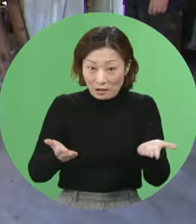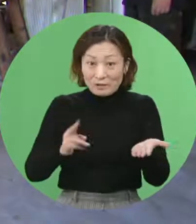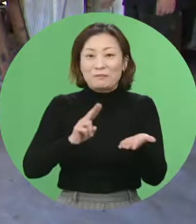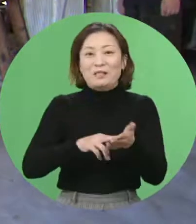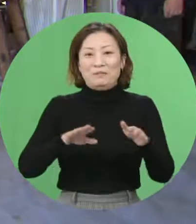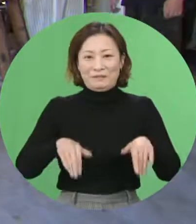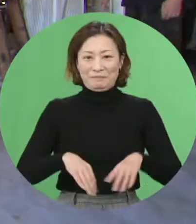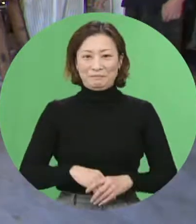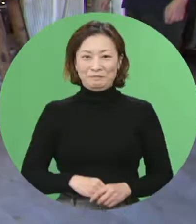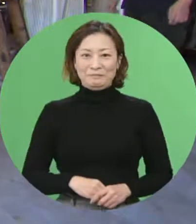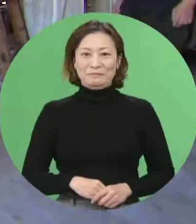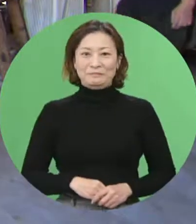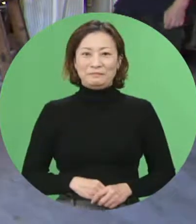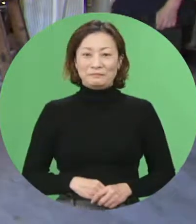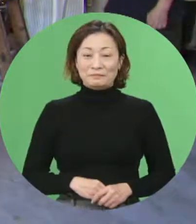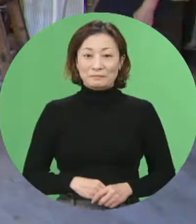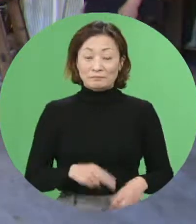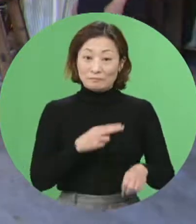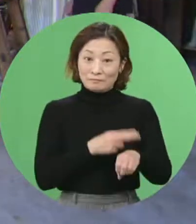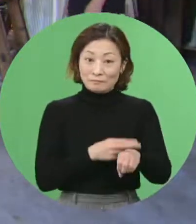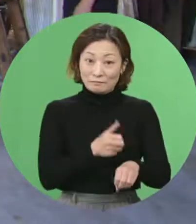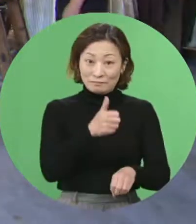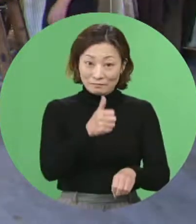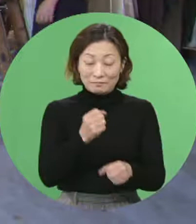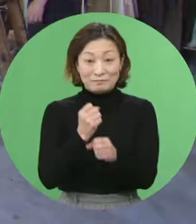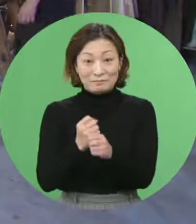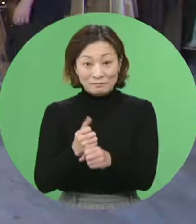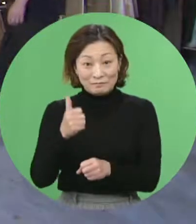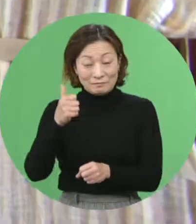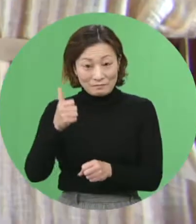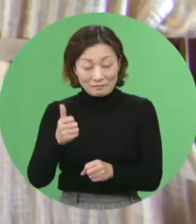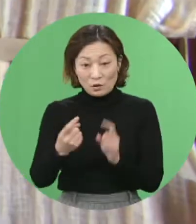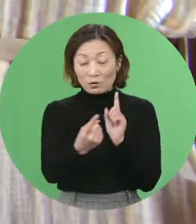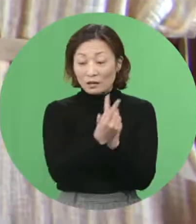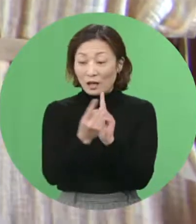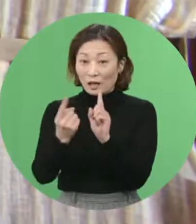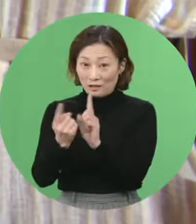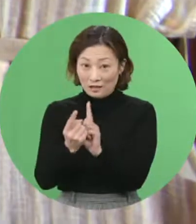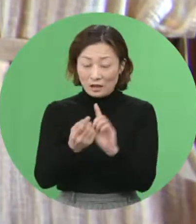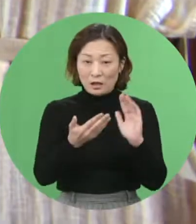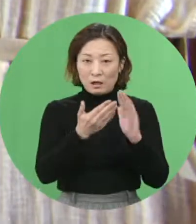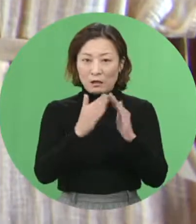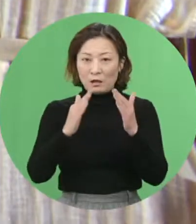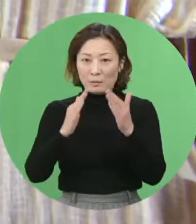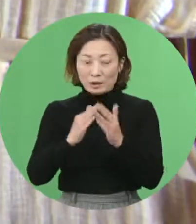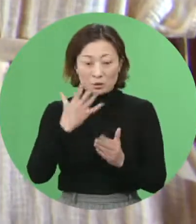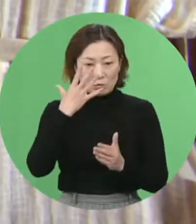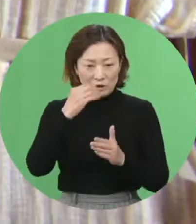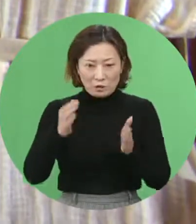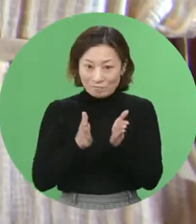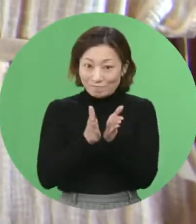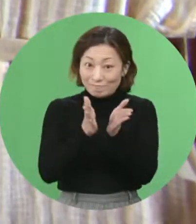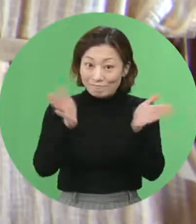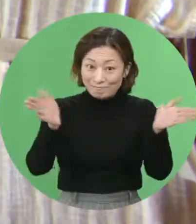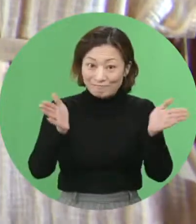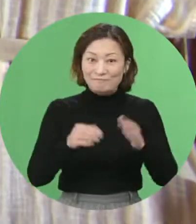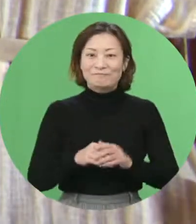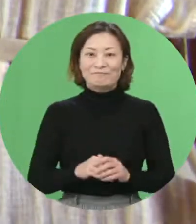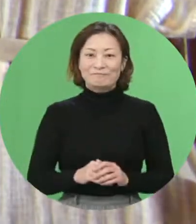ました。職人や作家の出会いが町の魅力を膨らませていきます。